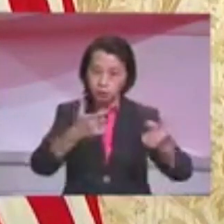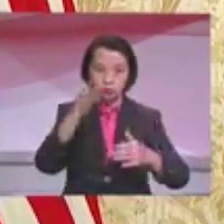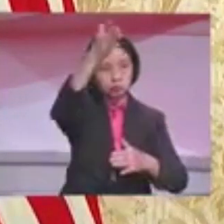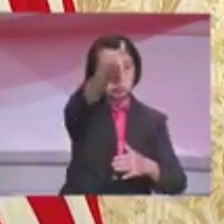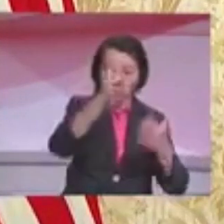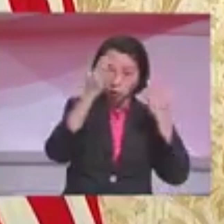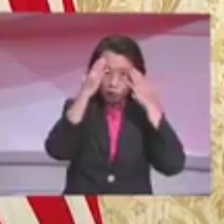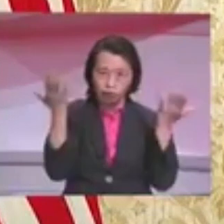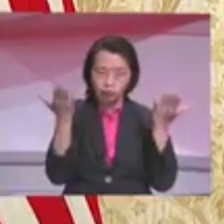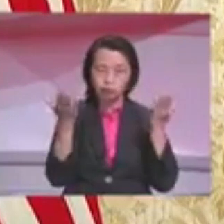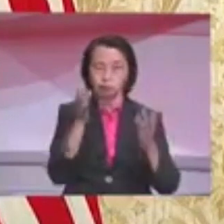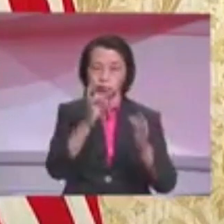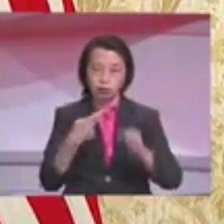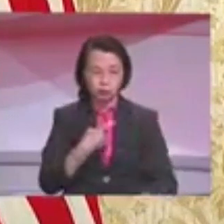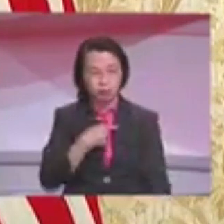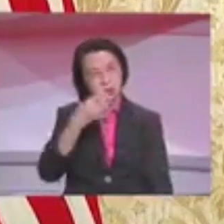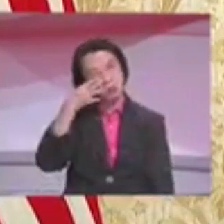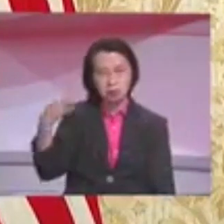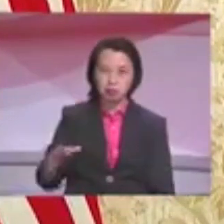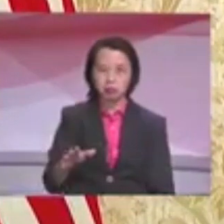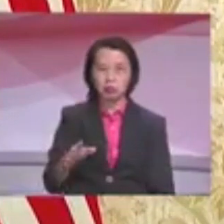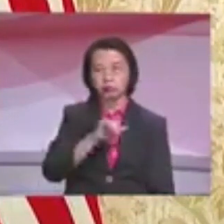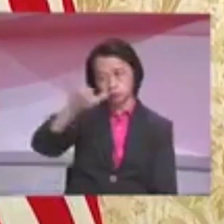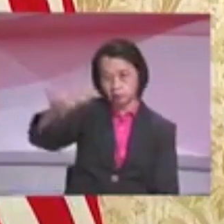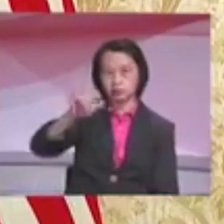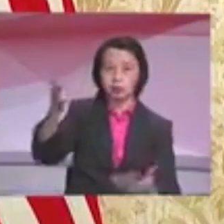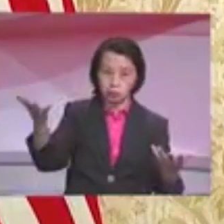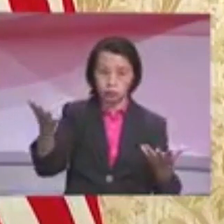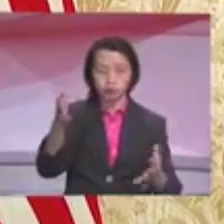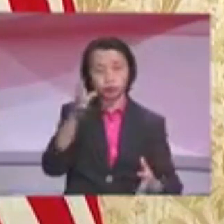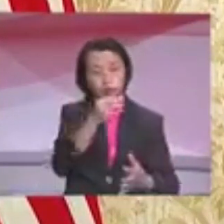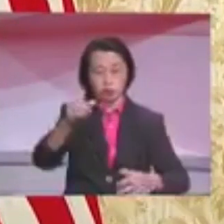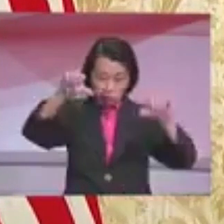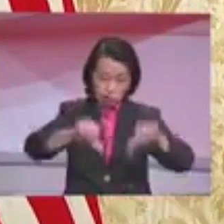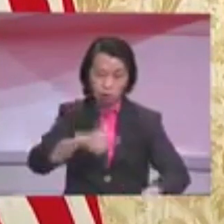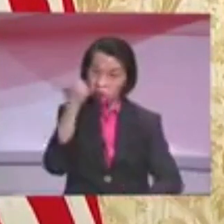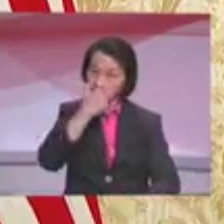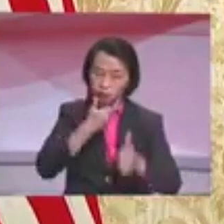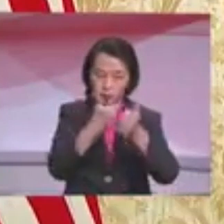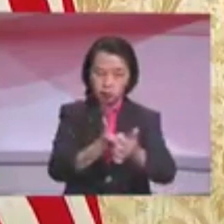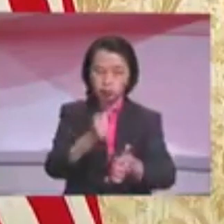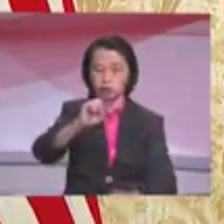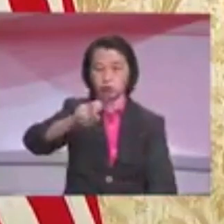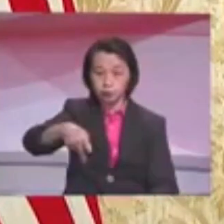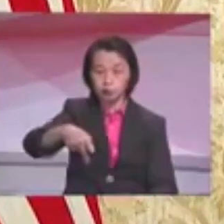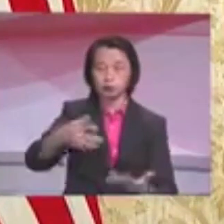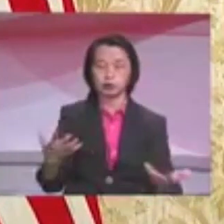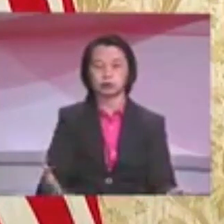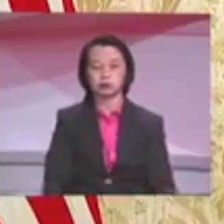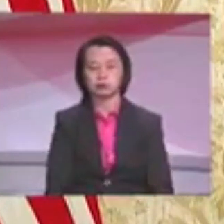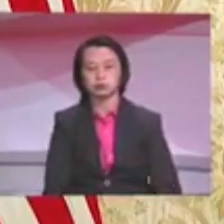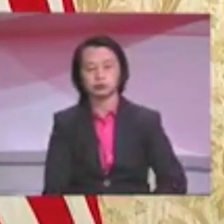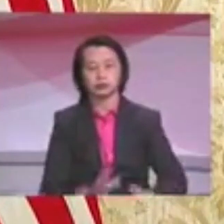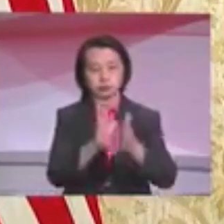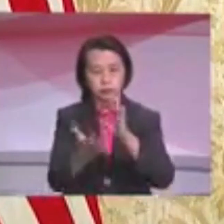akan datang jika kita tidak berhati-hati dan gagal mematuhi SOP yang telah pun ditetapkan oleh kerajaan.